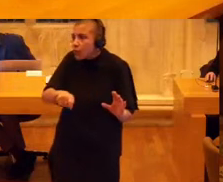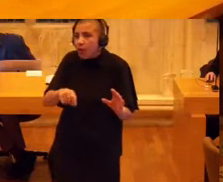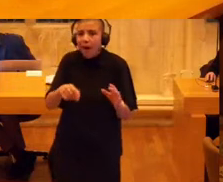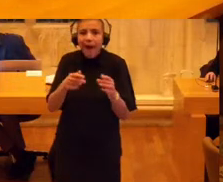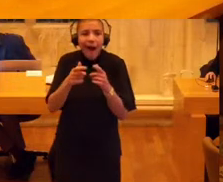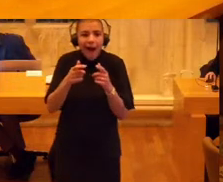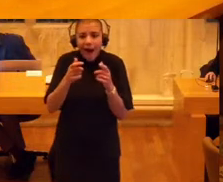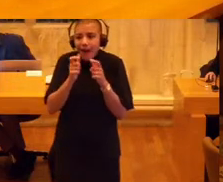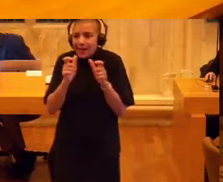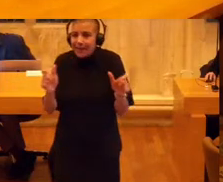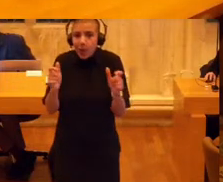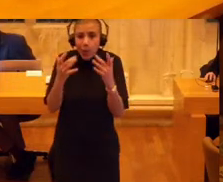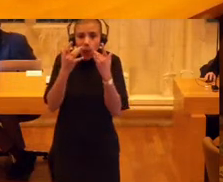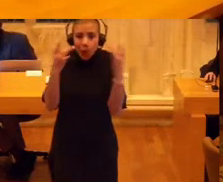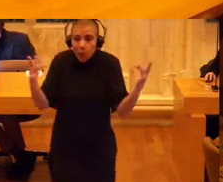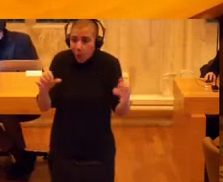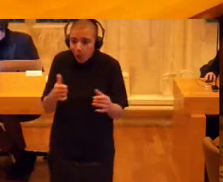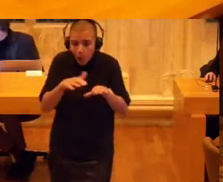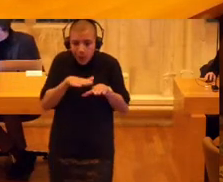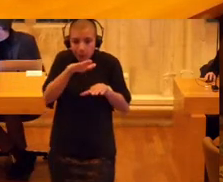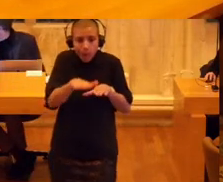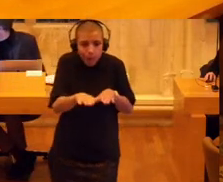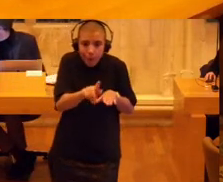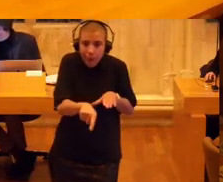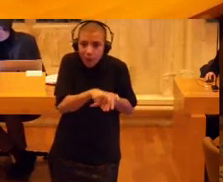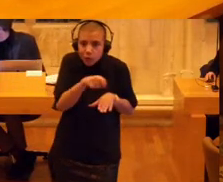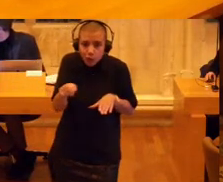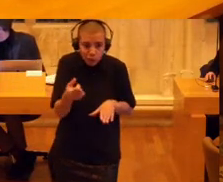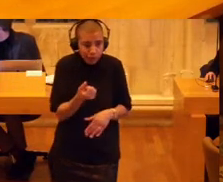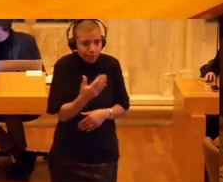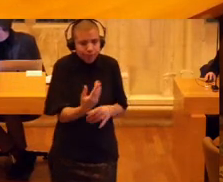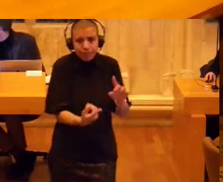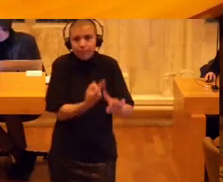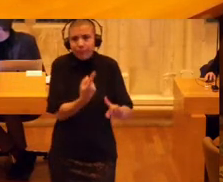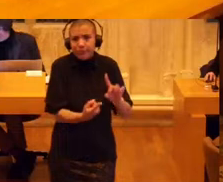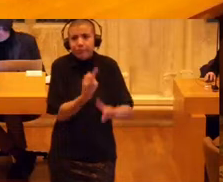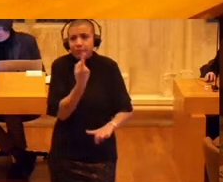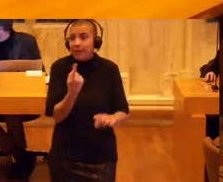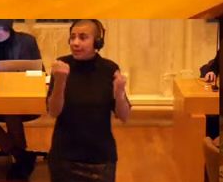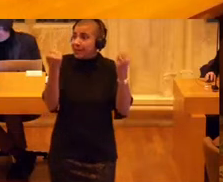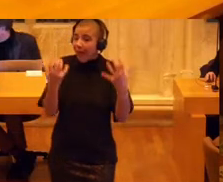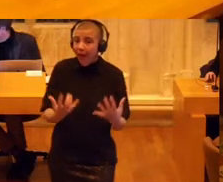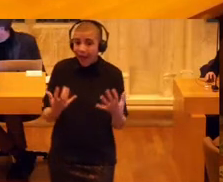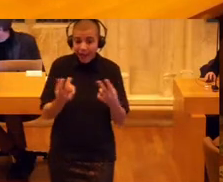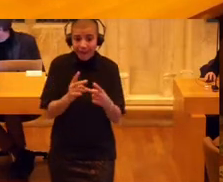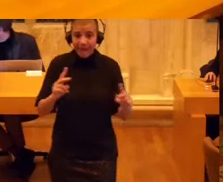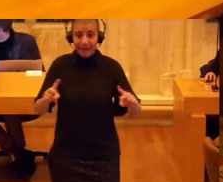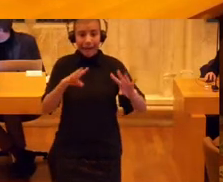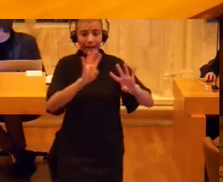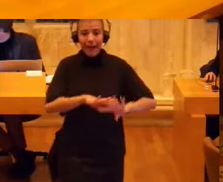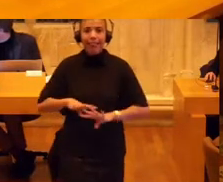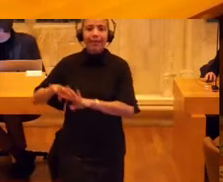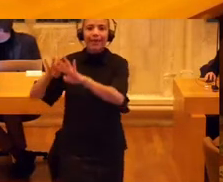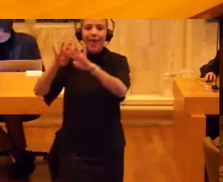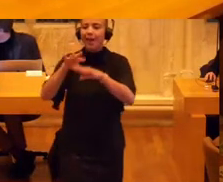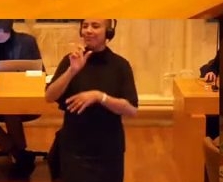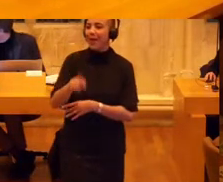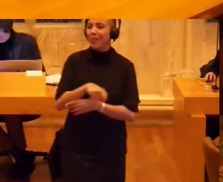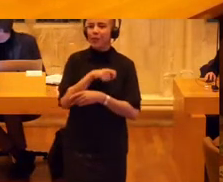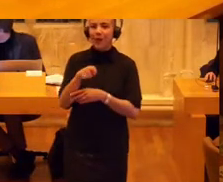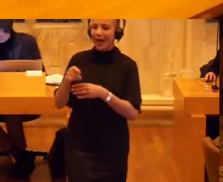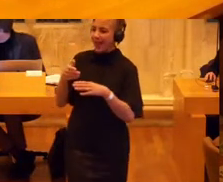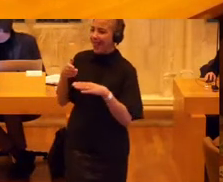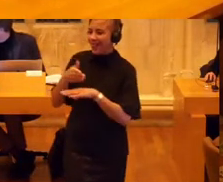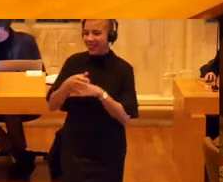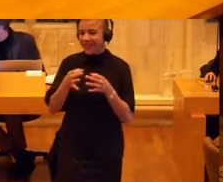culture, sur en plus parfois certains quartiers de la ville qui n'ont pas un réflexe naturel pour aller dans ces stalles de spectacle. Le travail est bien